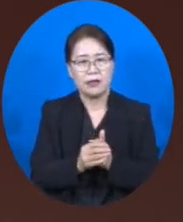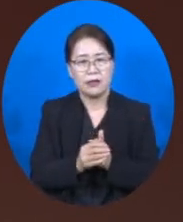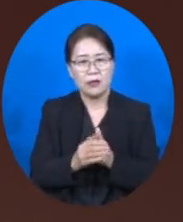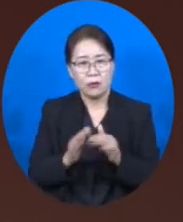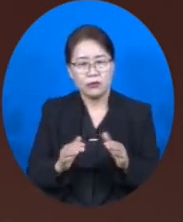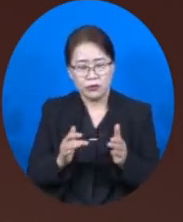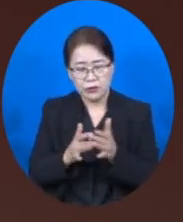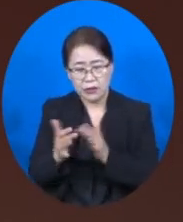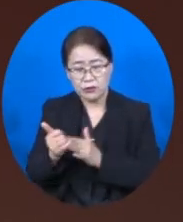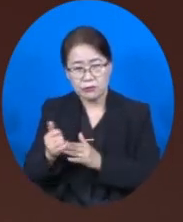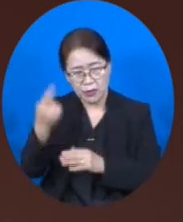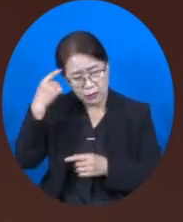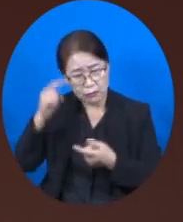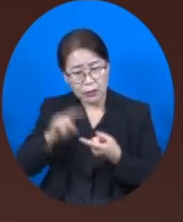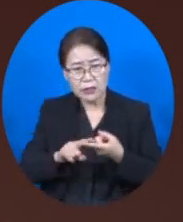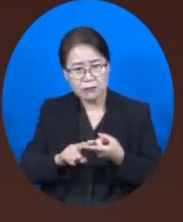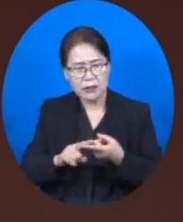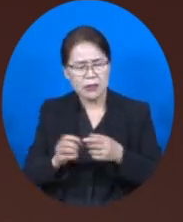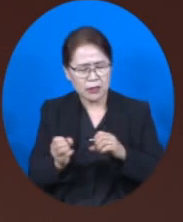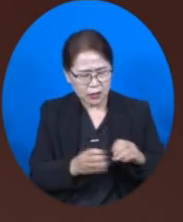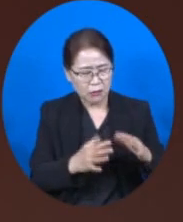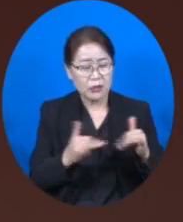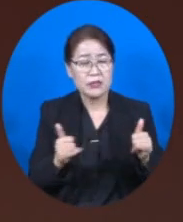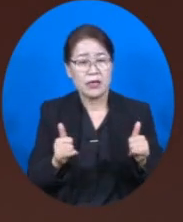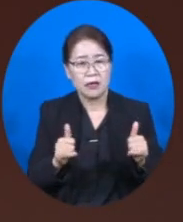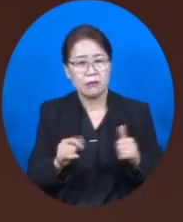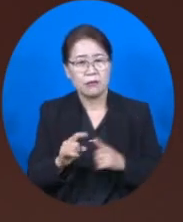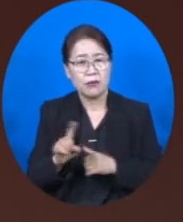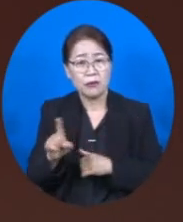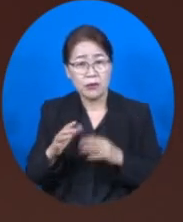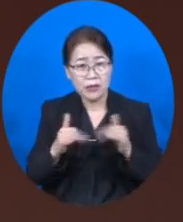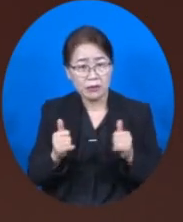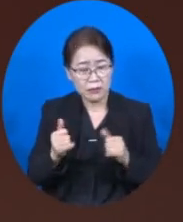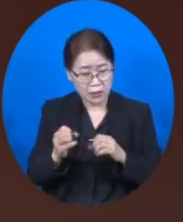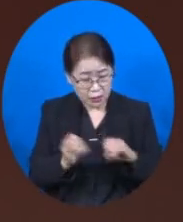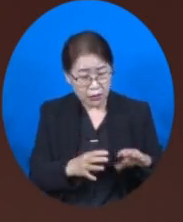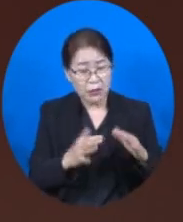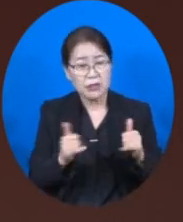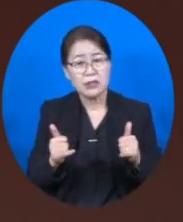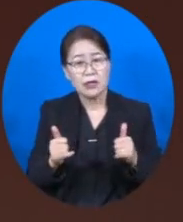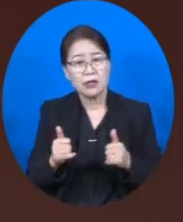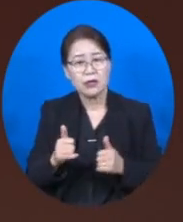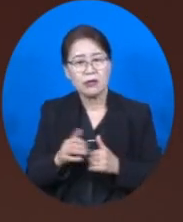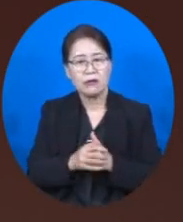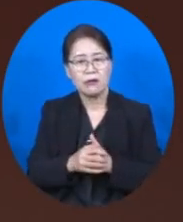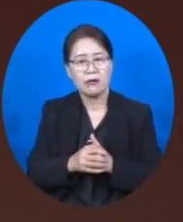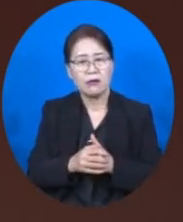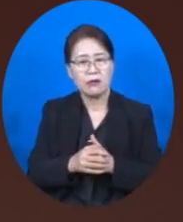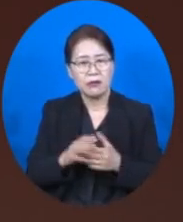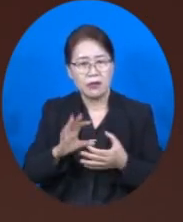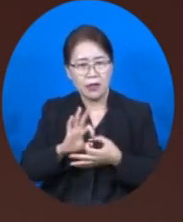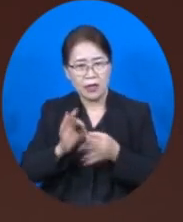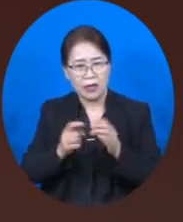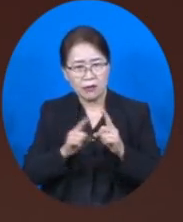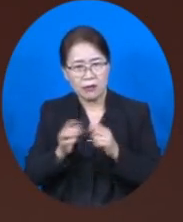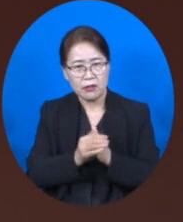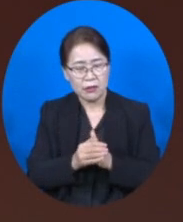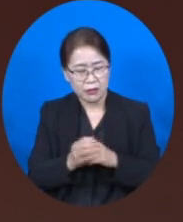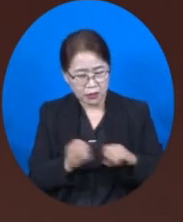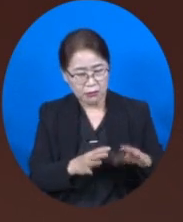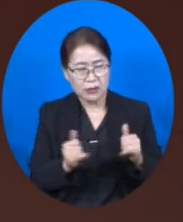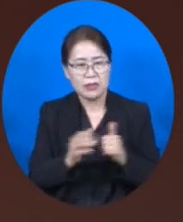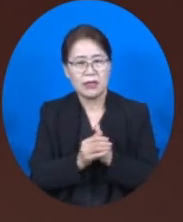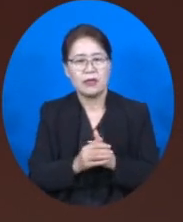오늘도 잃어버린 자에게 있습니다 그러면 어떤 사람이 잃어버린 자입니까 헬라어로 보게 되면 잃어버린 자는